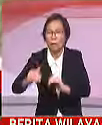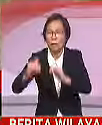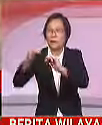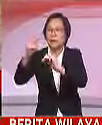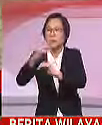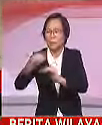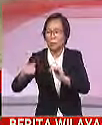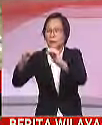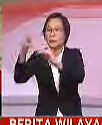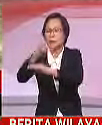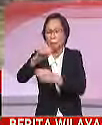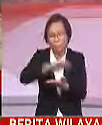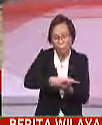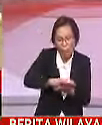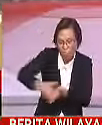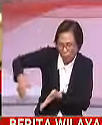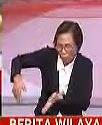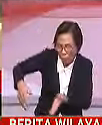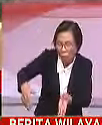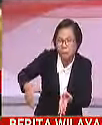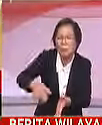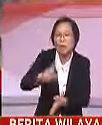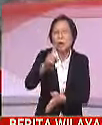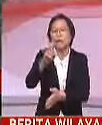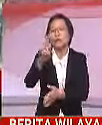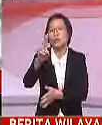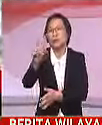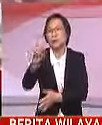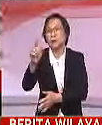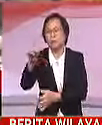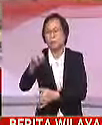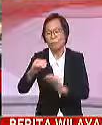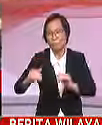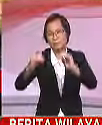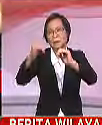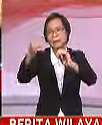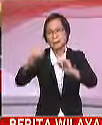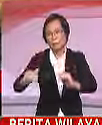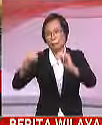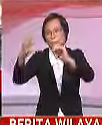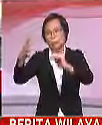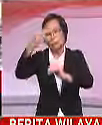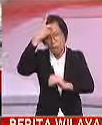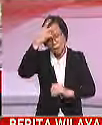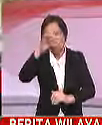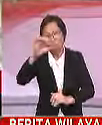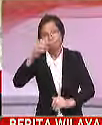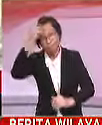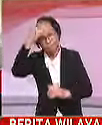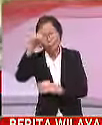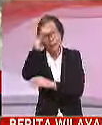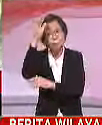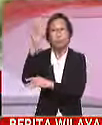5 serta membersih perparitan tanah di Tudan Fasa 3 dan 5. Sementara itu, Datuk Lee memberitahu